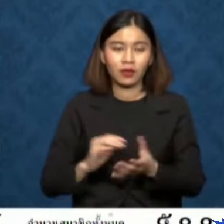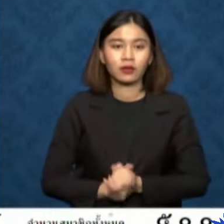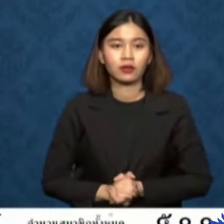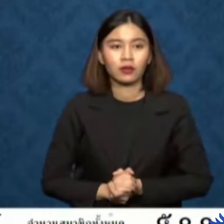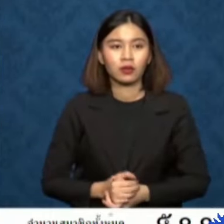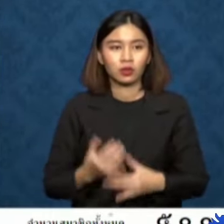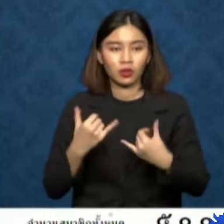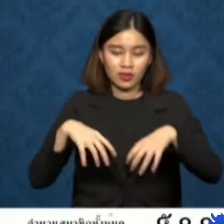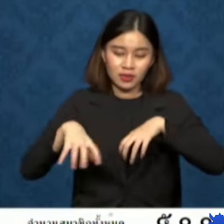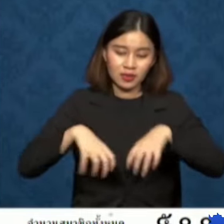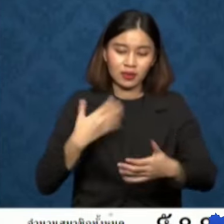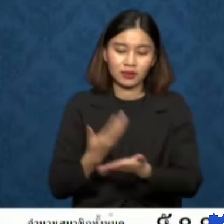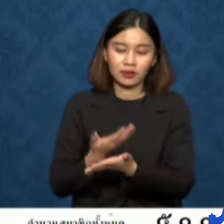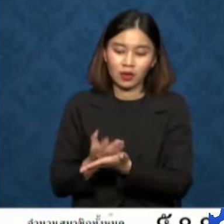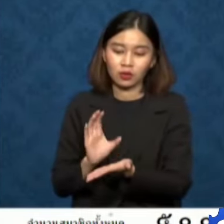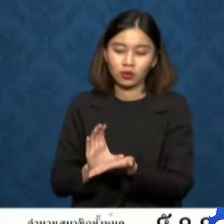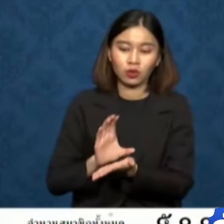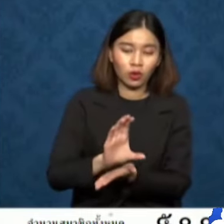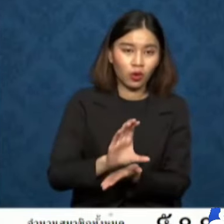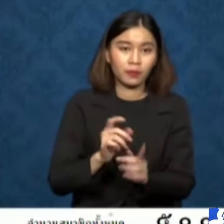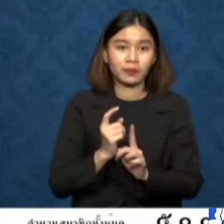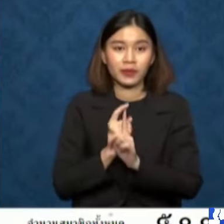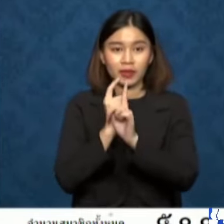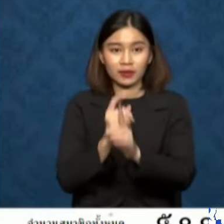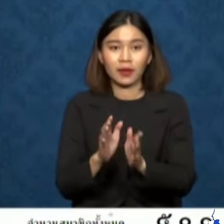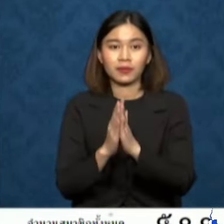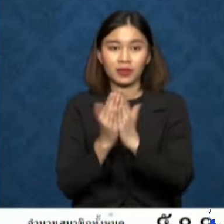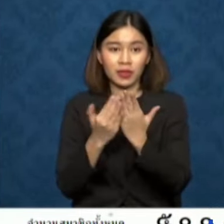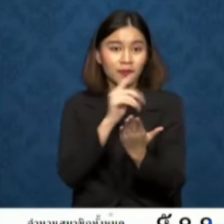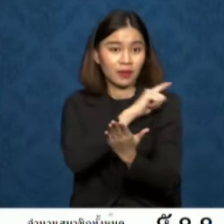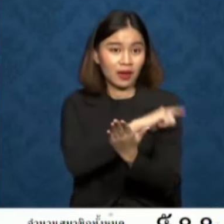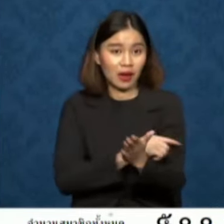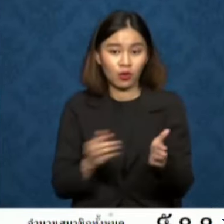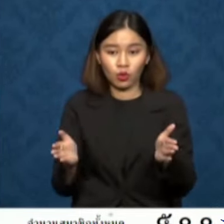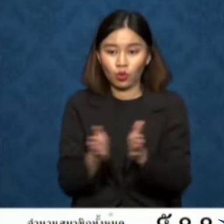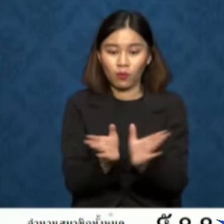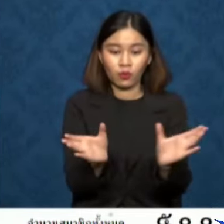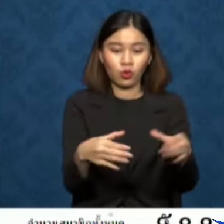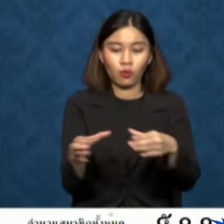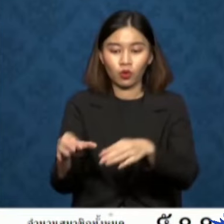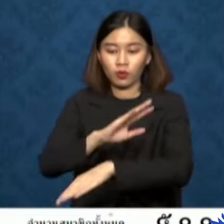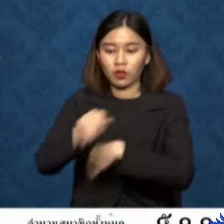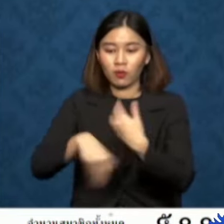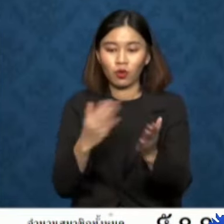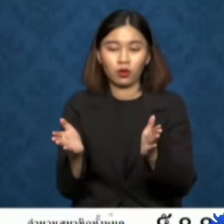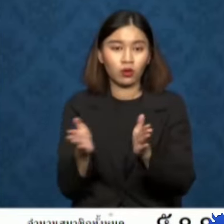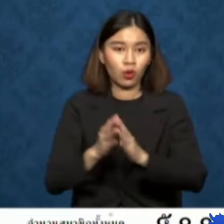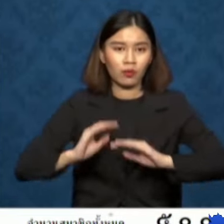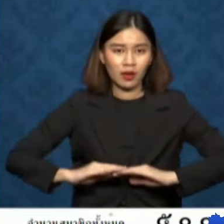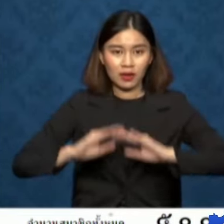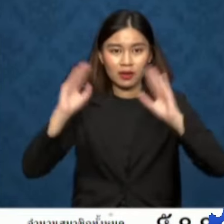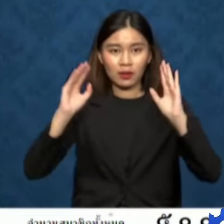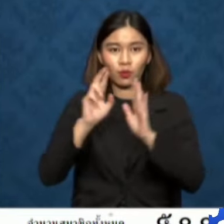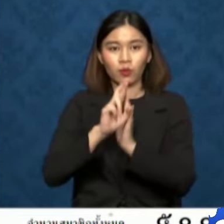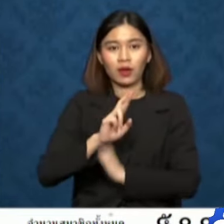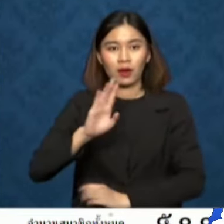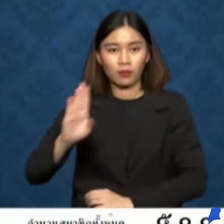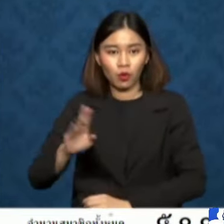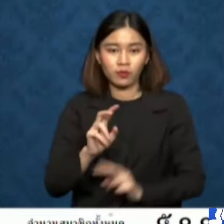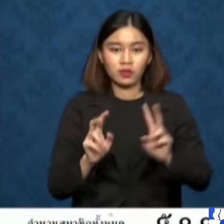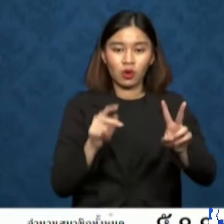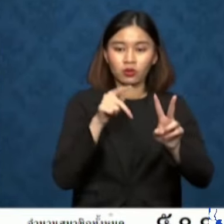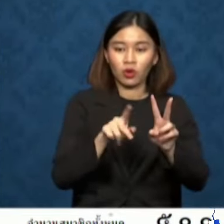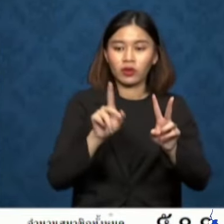นี้ก็จะได้จัดงบประมาณตามสมุดปกขาวรวมของทุกเหล่าทัพจะได้ยกเลิกระบบงบประมาณแบบโควต้า